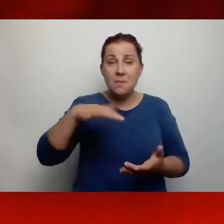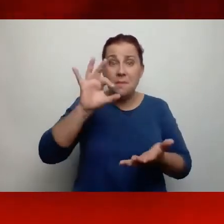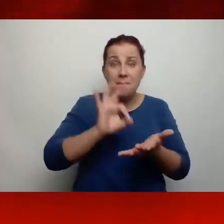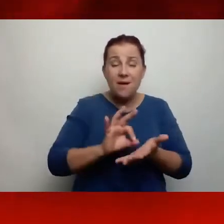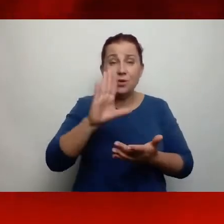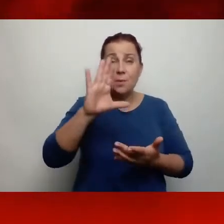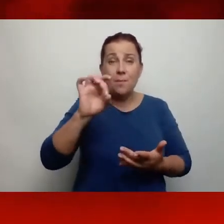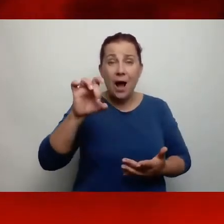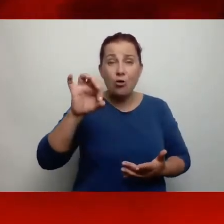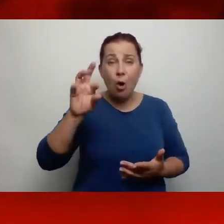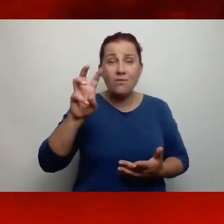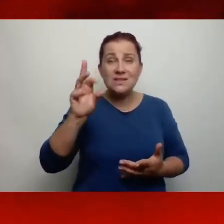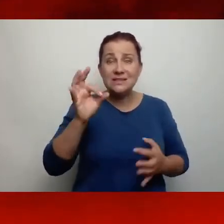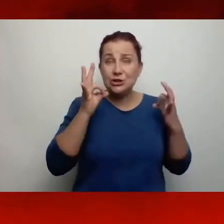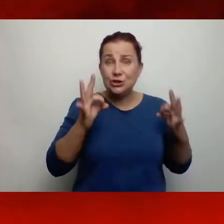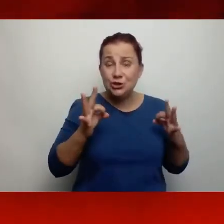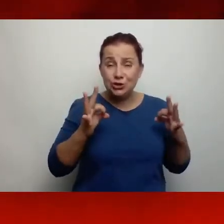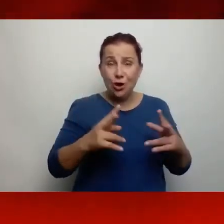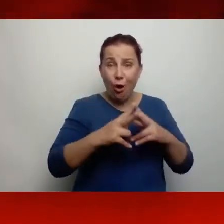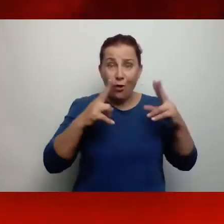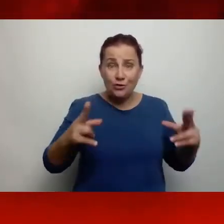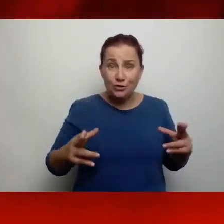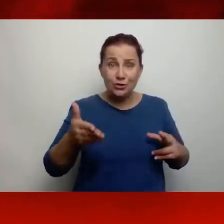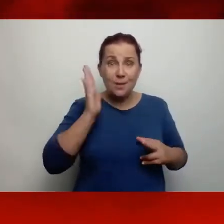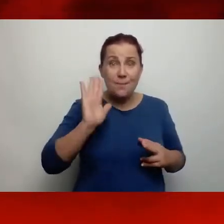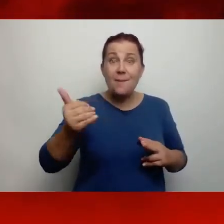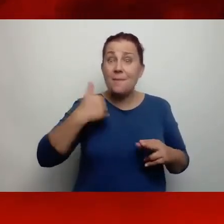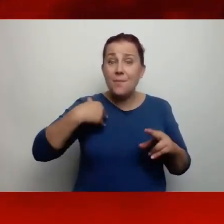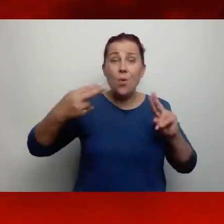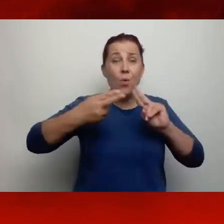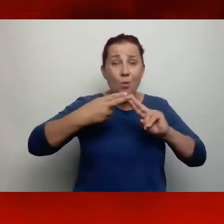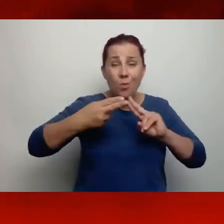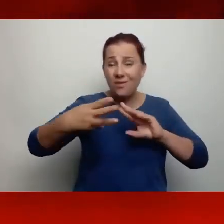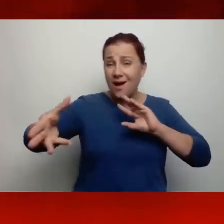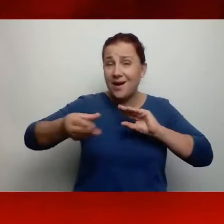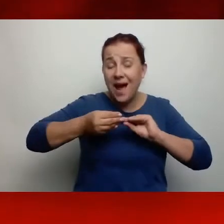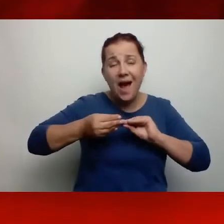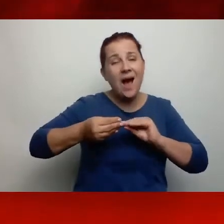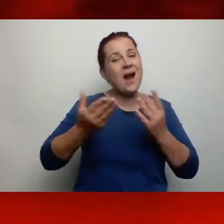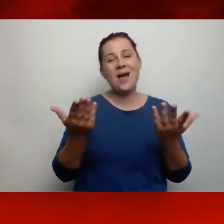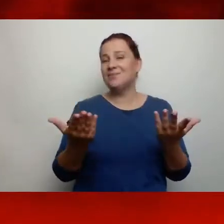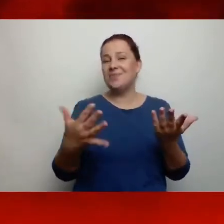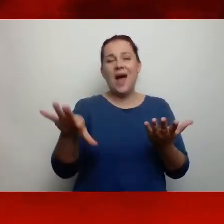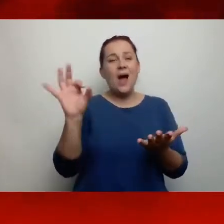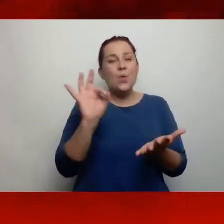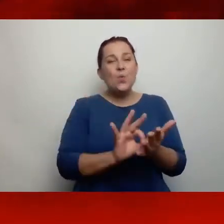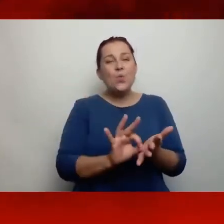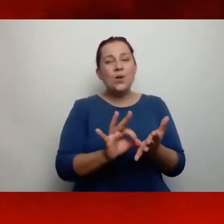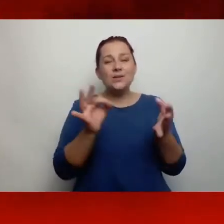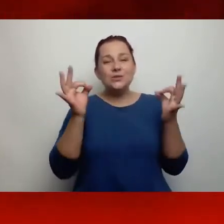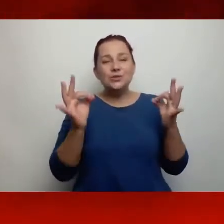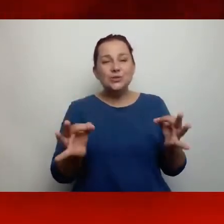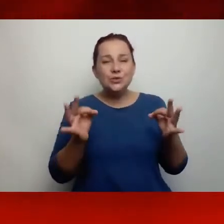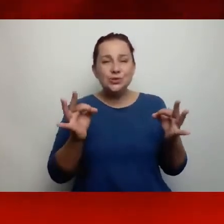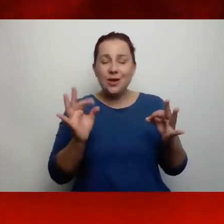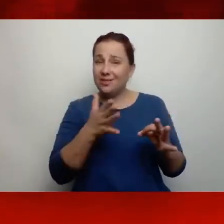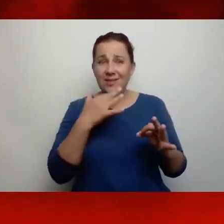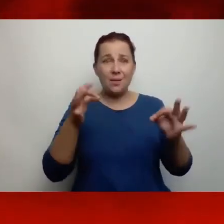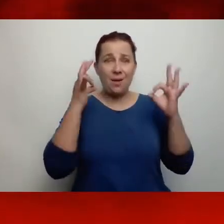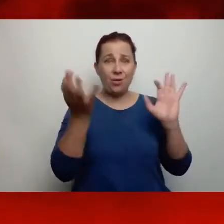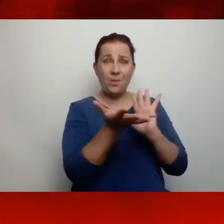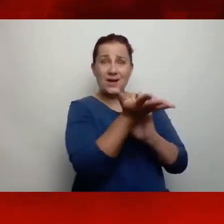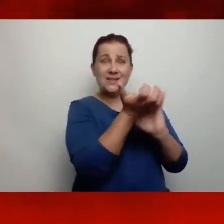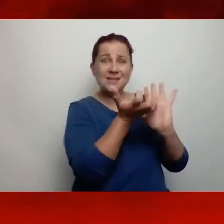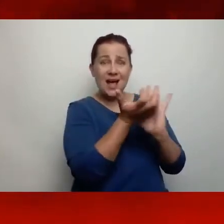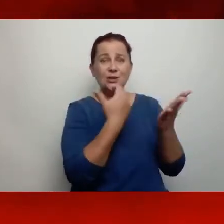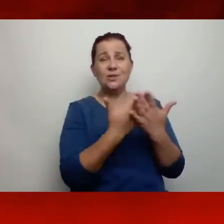wystąpi w dzisiejszym odcinku, nawet byliśmy z nim umówieni, ale dziś znalazł się w miejscu, w którym nie ma dobrego zasięgu i